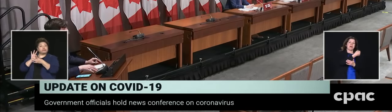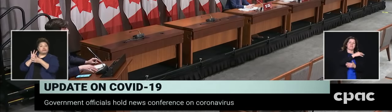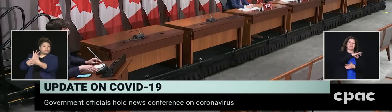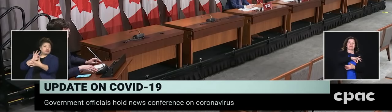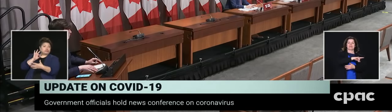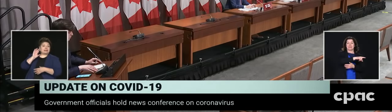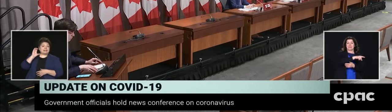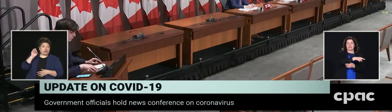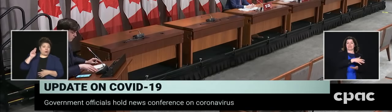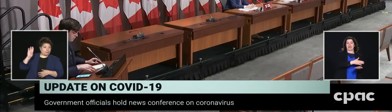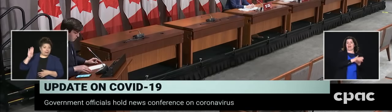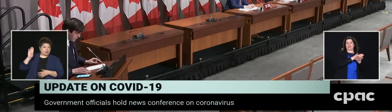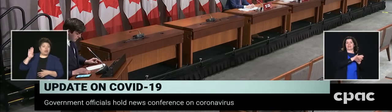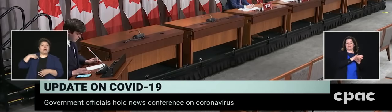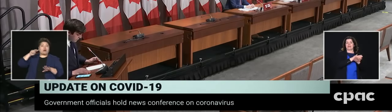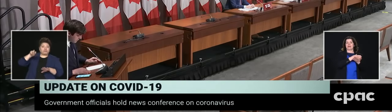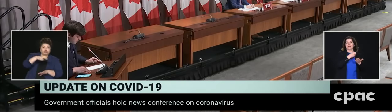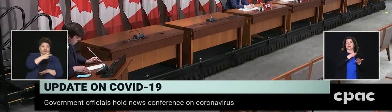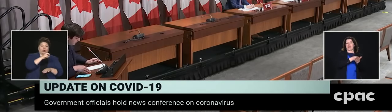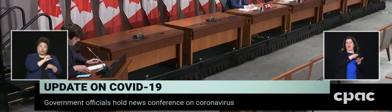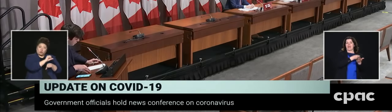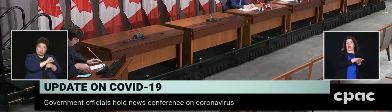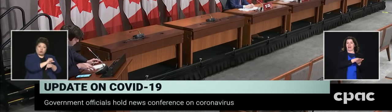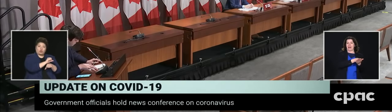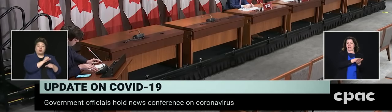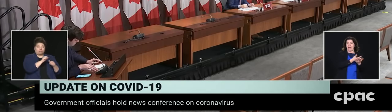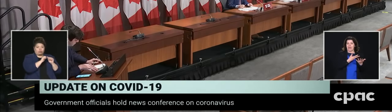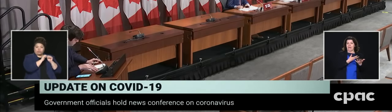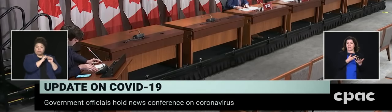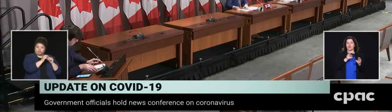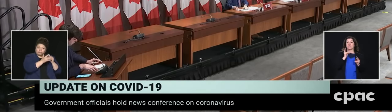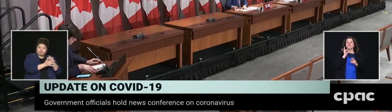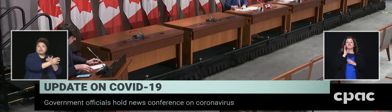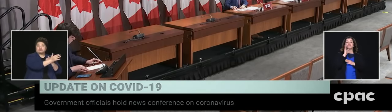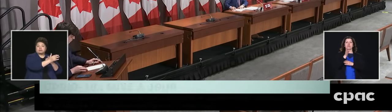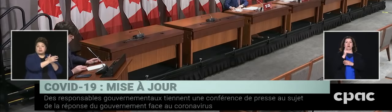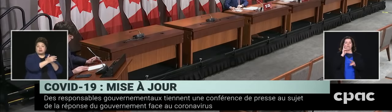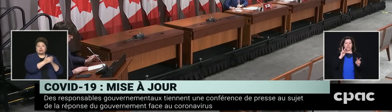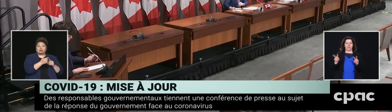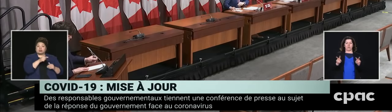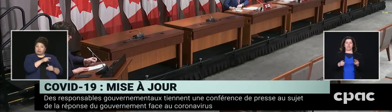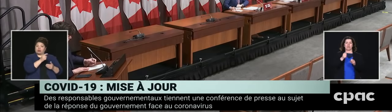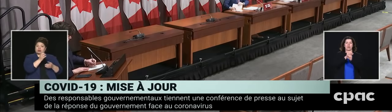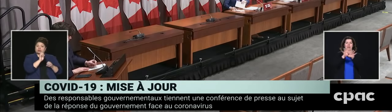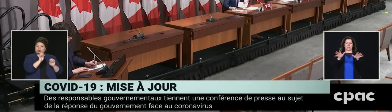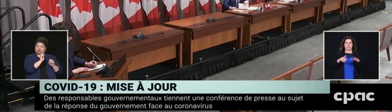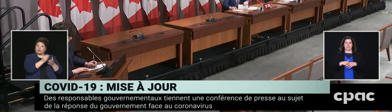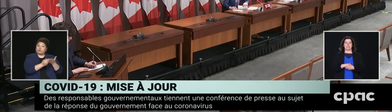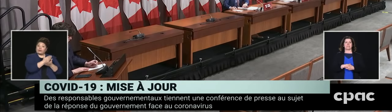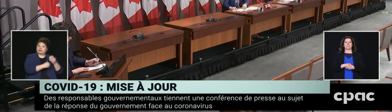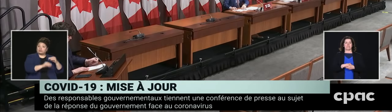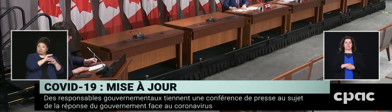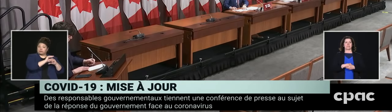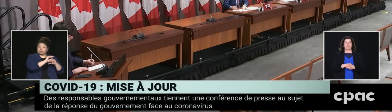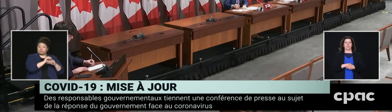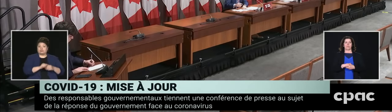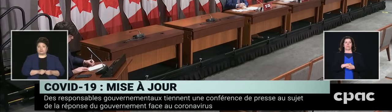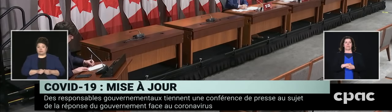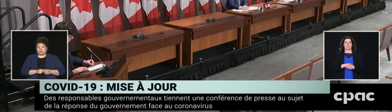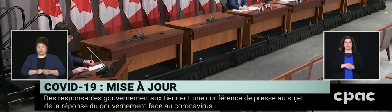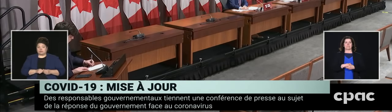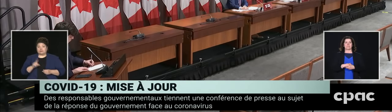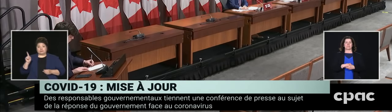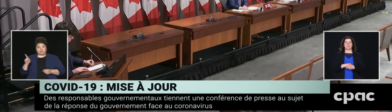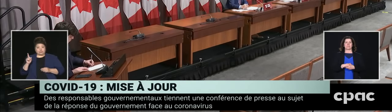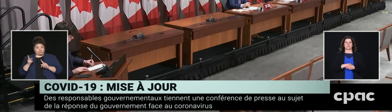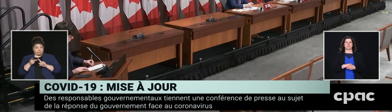pour nous. Merci, madame la ministre. Émilie, en suivi? Oui, merci. Une deuxième question, peut-être pour madame